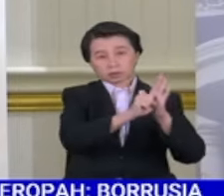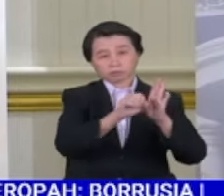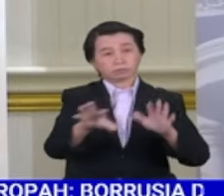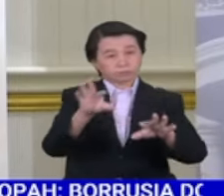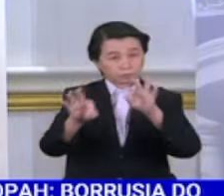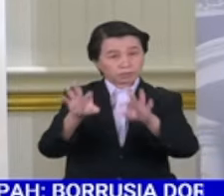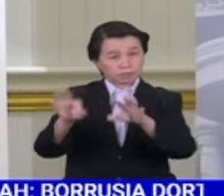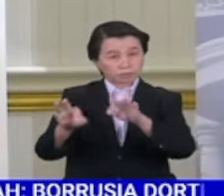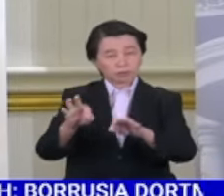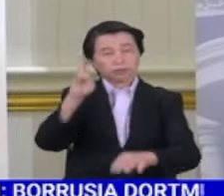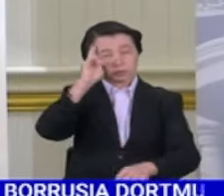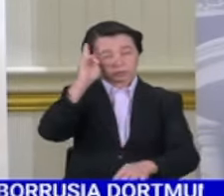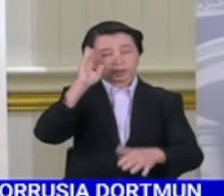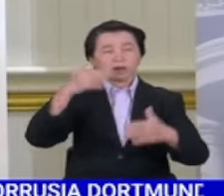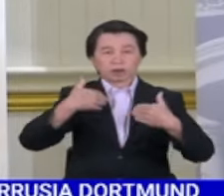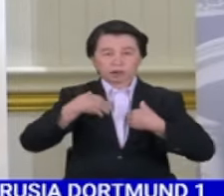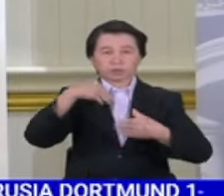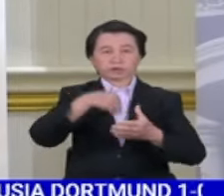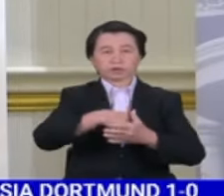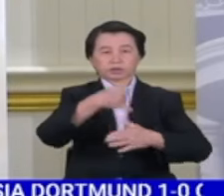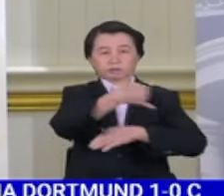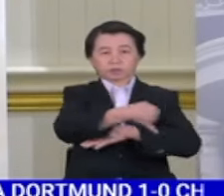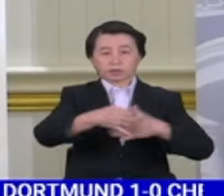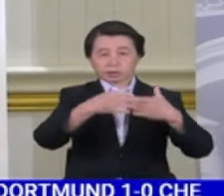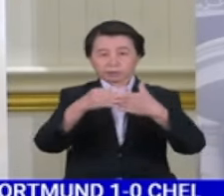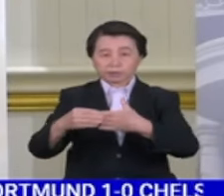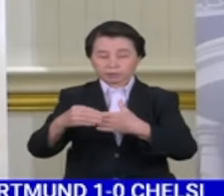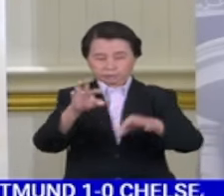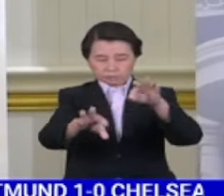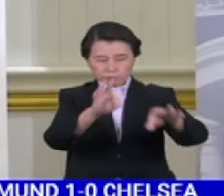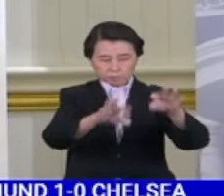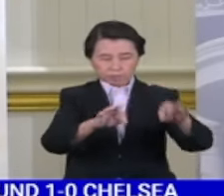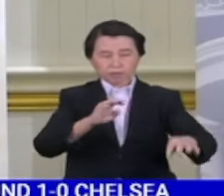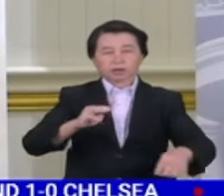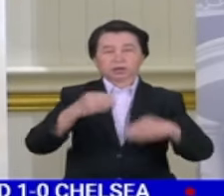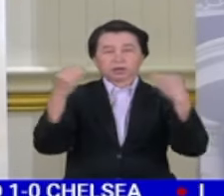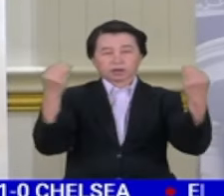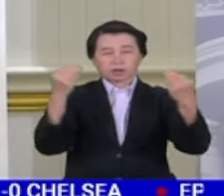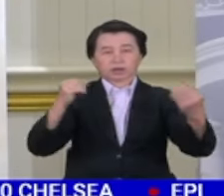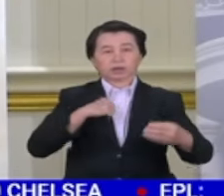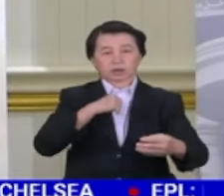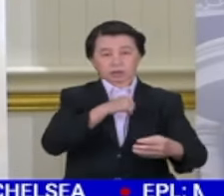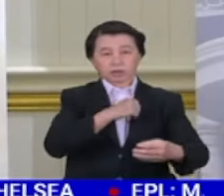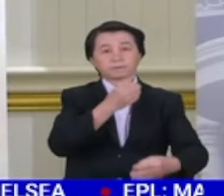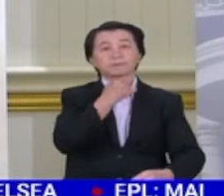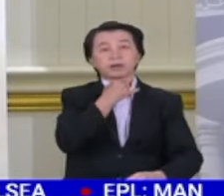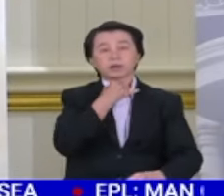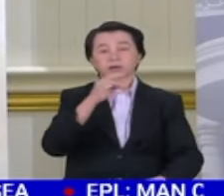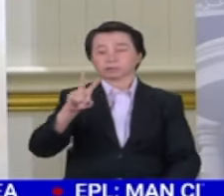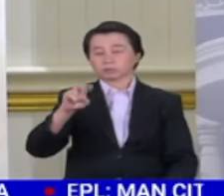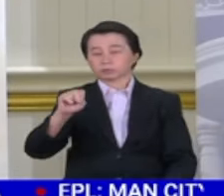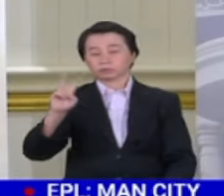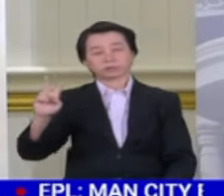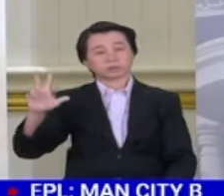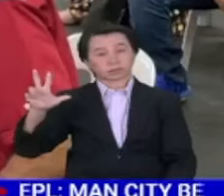seperti yang terkandung dalam garis panduan pelantikan ahli majelis bibit ini perak 2023